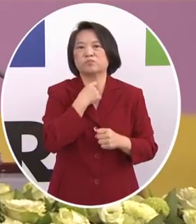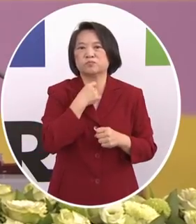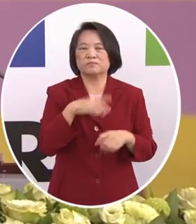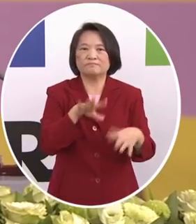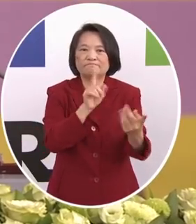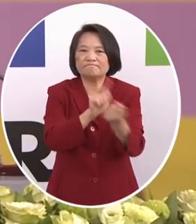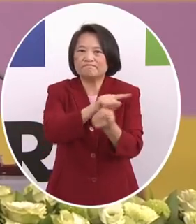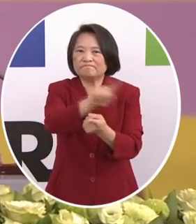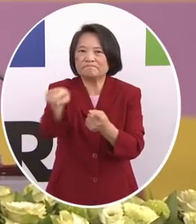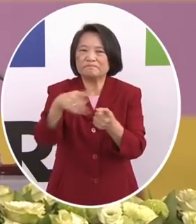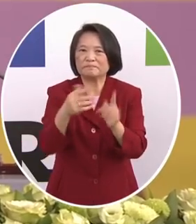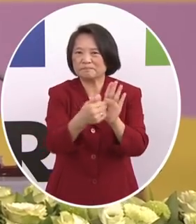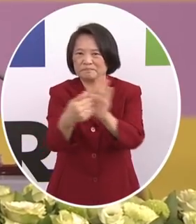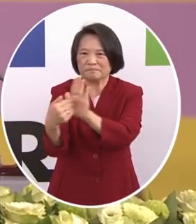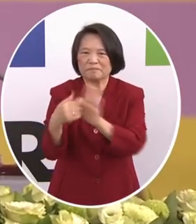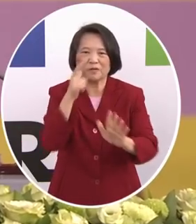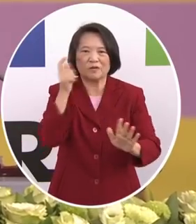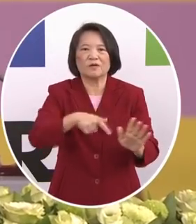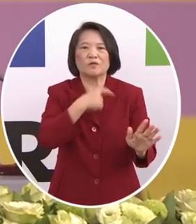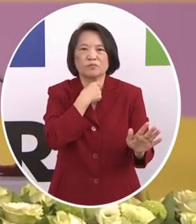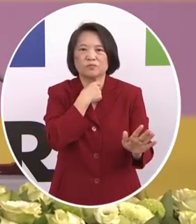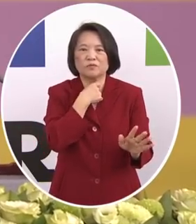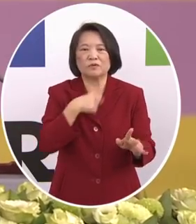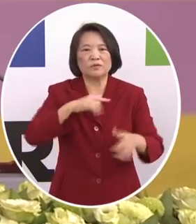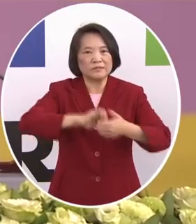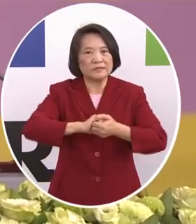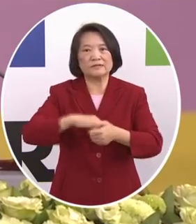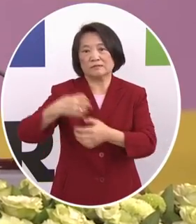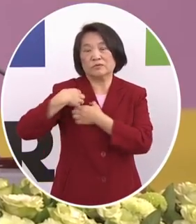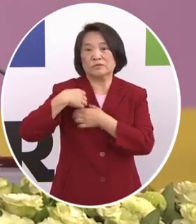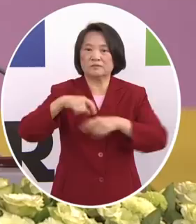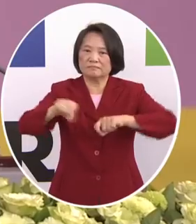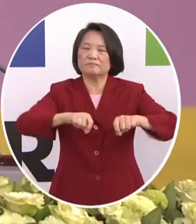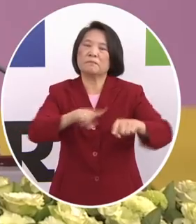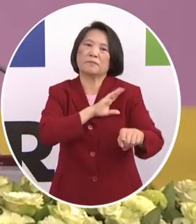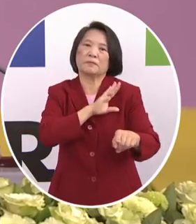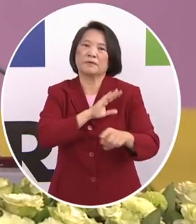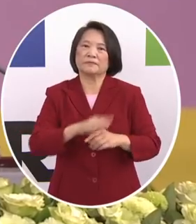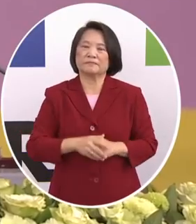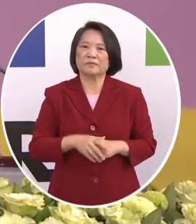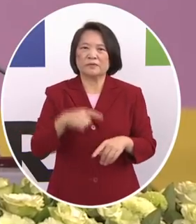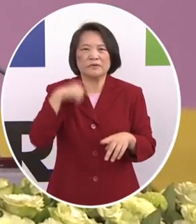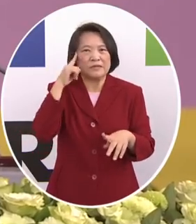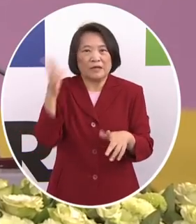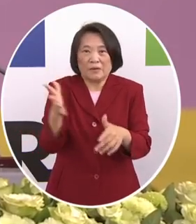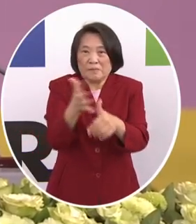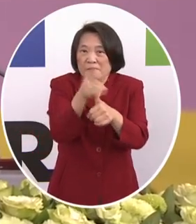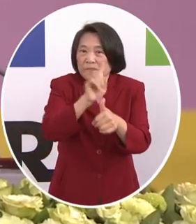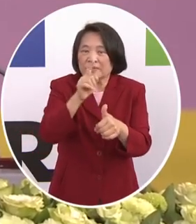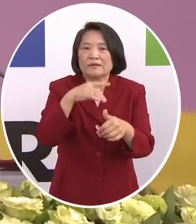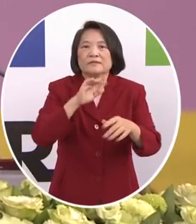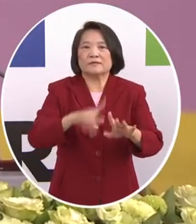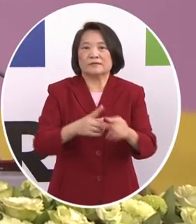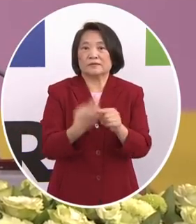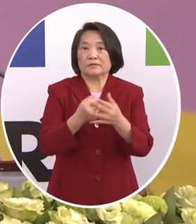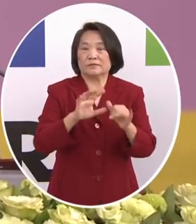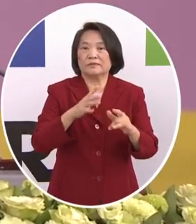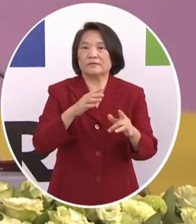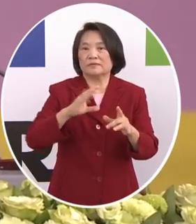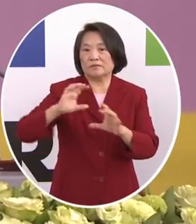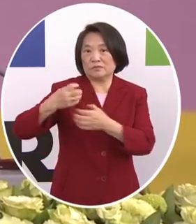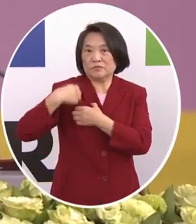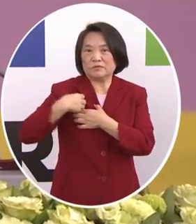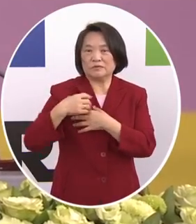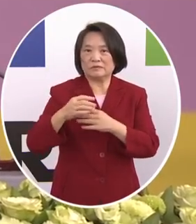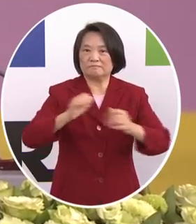阻，防卫固守，是我们的军事战略。它的核心价值就在提升中华民国国军的